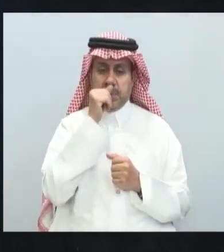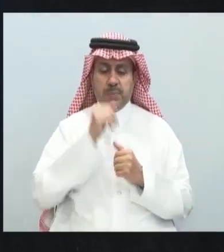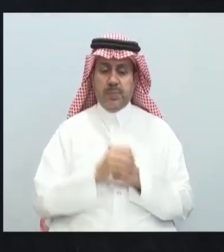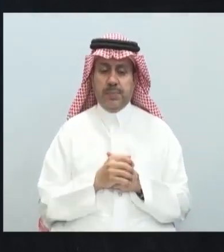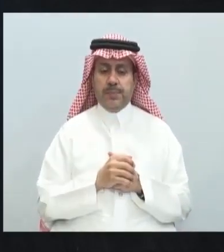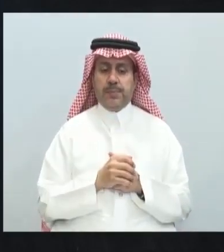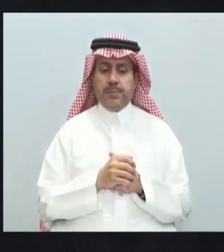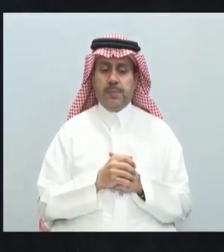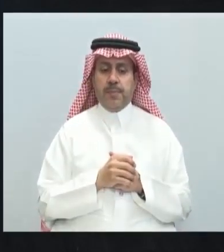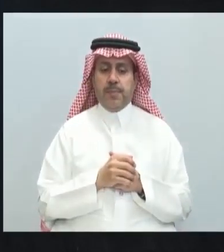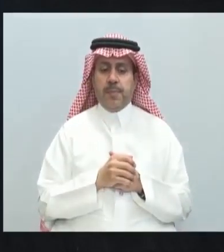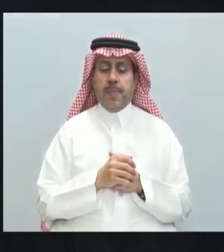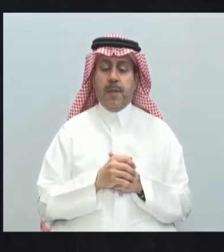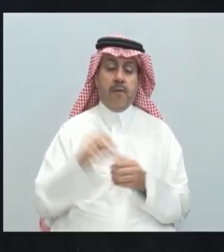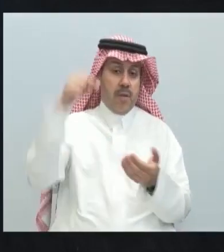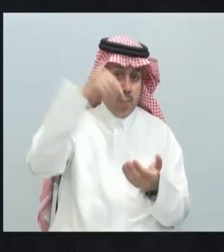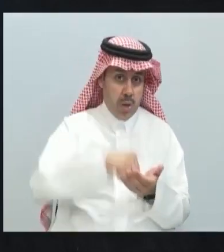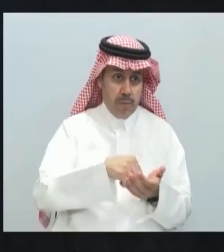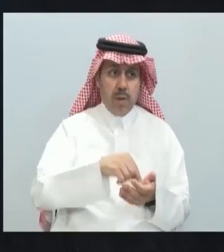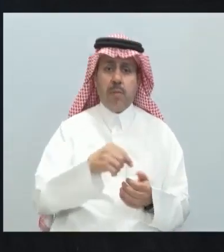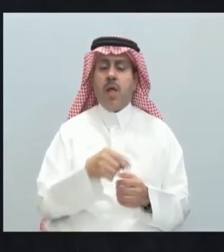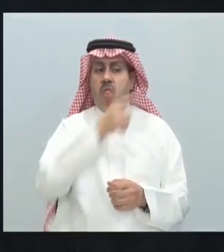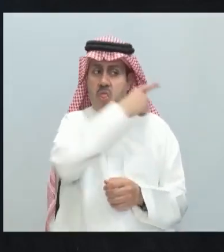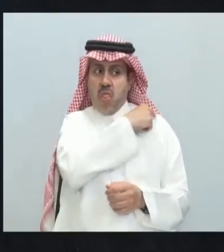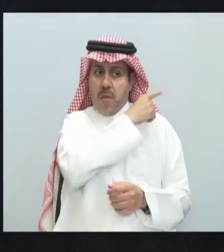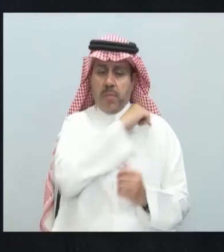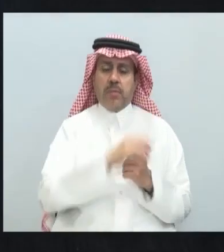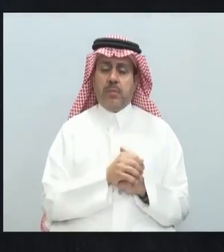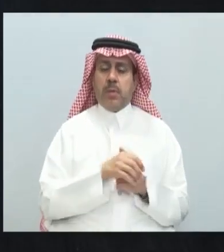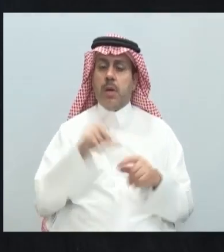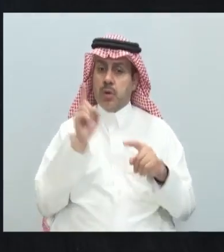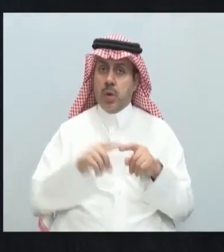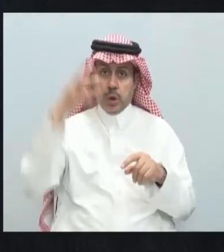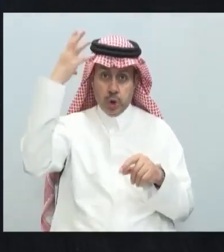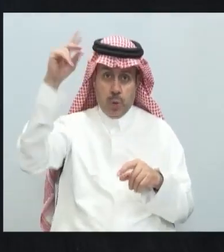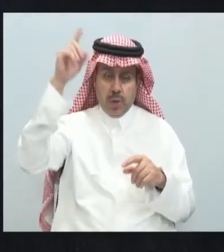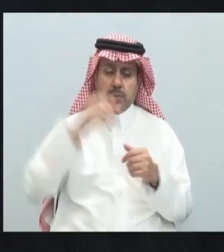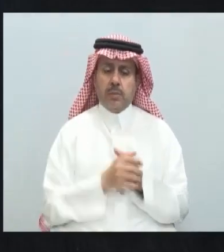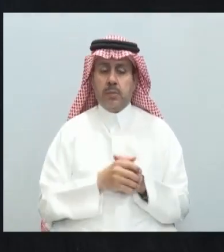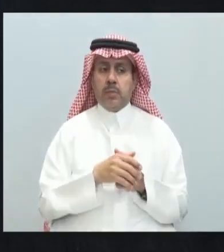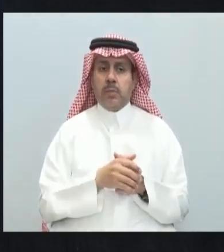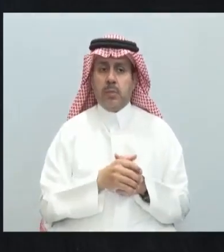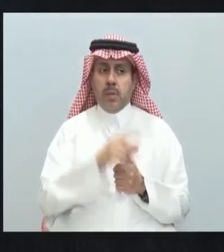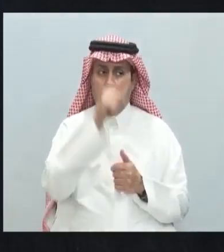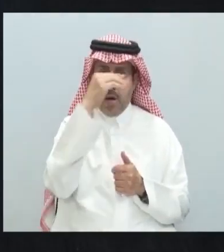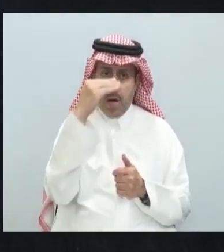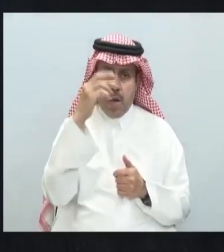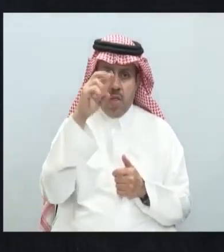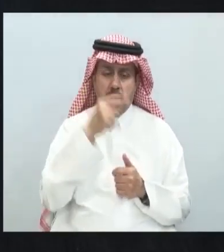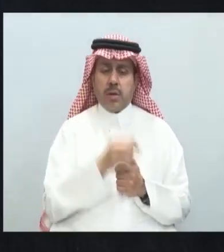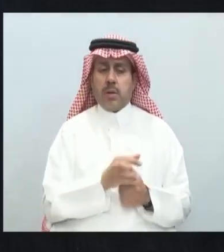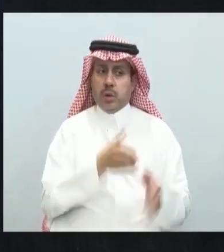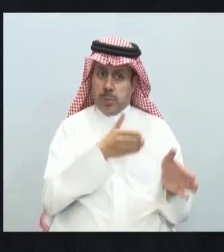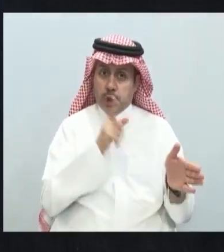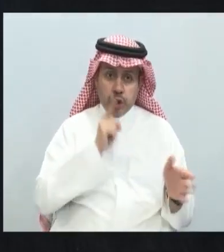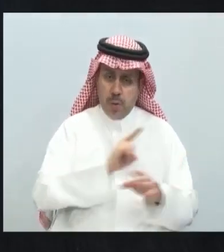عليهما فاذا وقع من احد منا في ذنب فليسرع الى التوبه وليحذر كل الحذر من اتباع